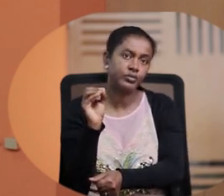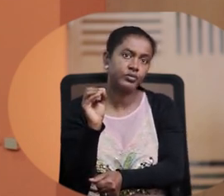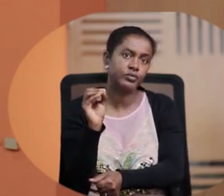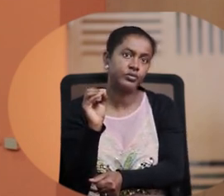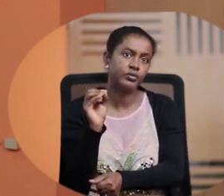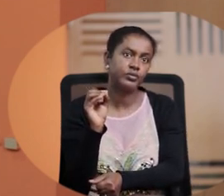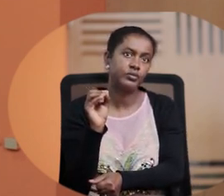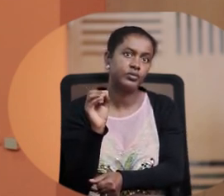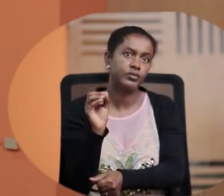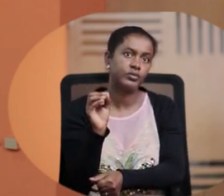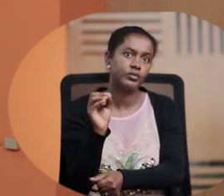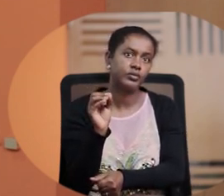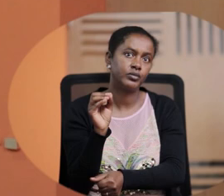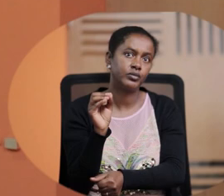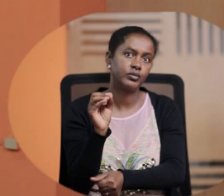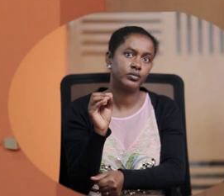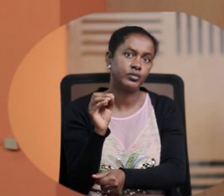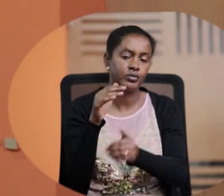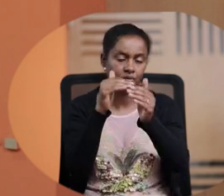guya asimo